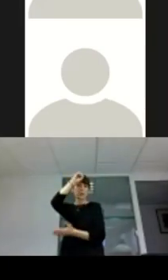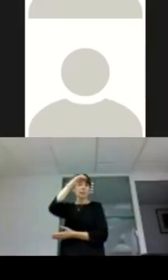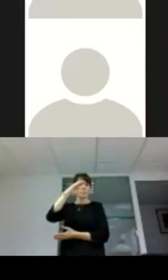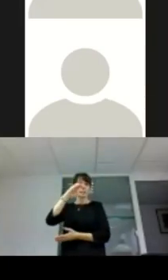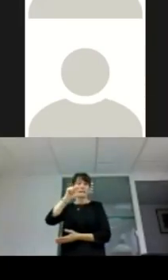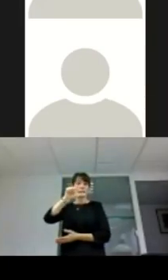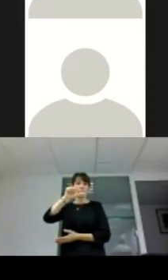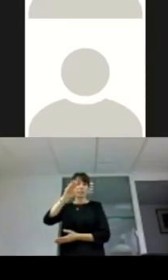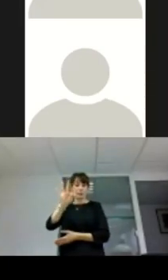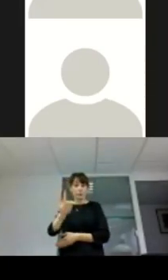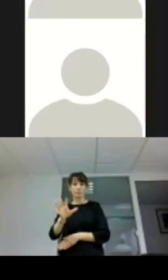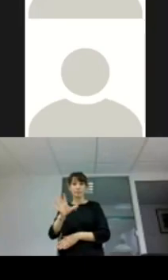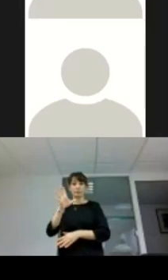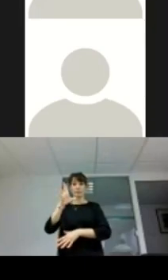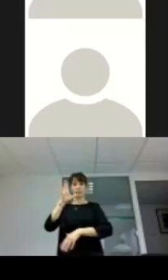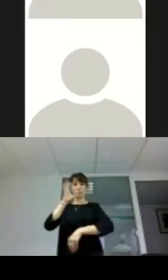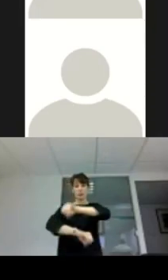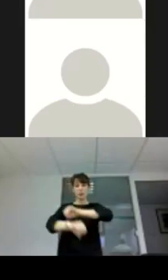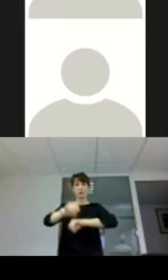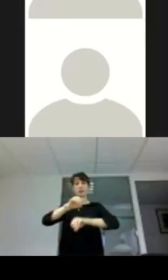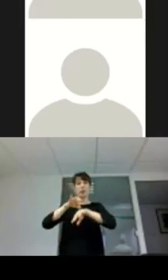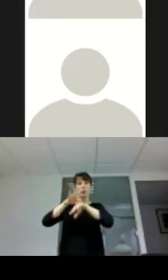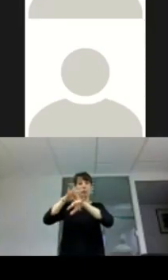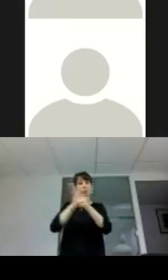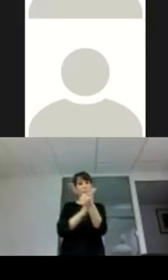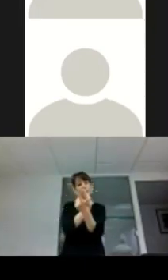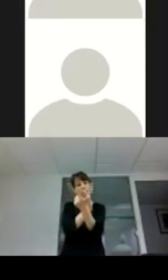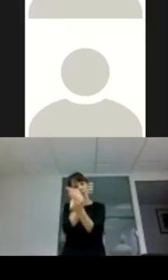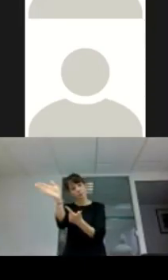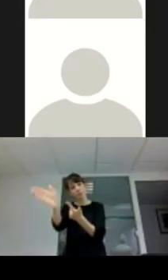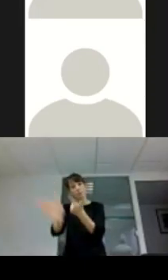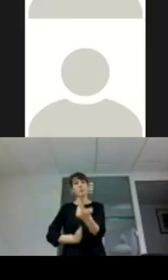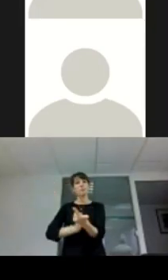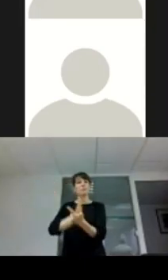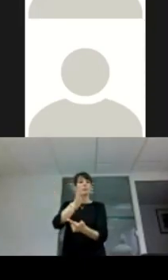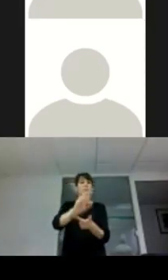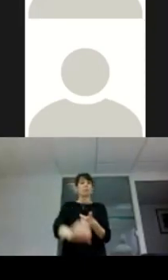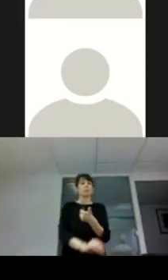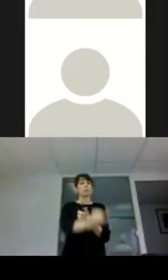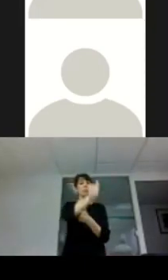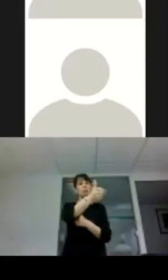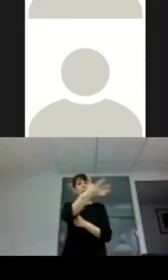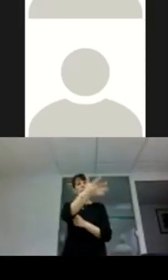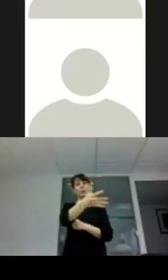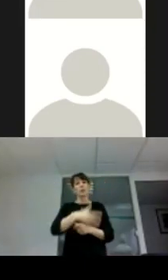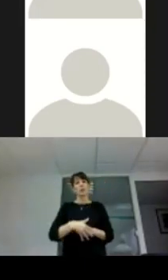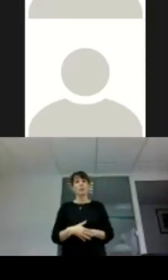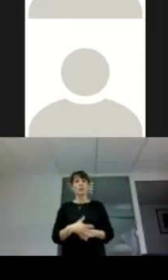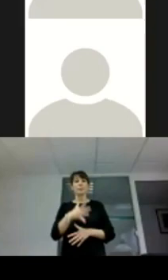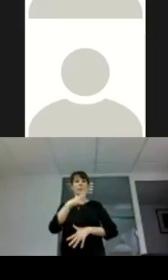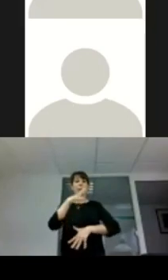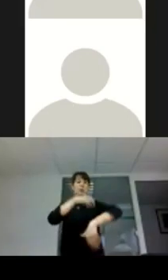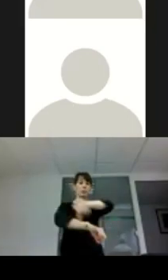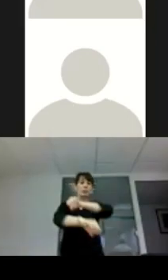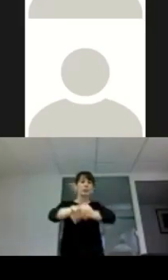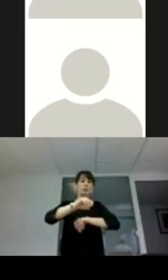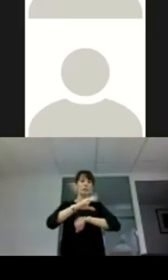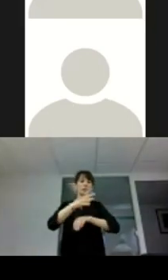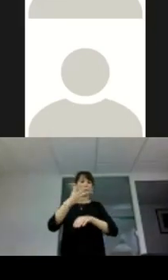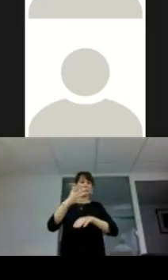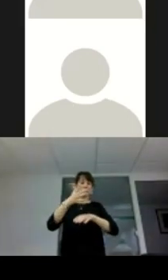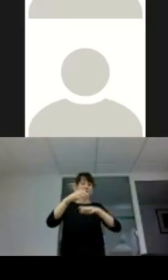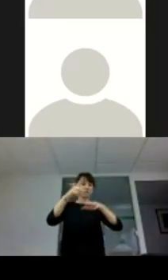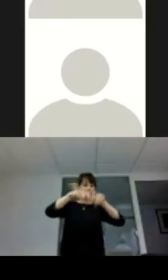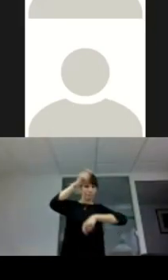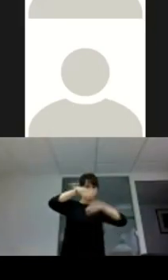À la clinique Calabé, nous avons déployé deux grands axes dans cet accompagnement qui prend le temps. Nous